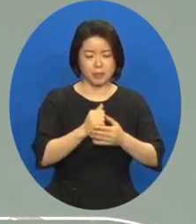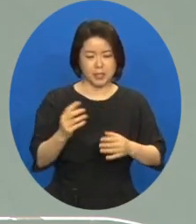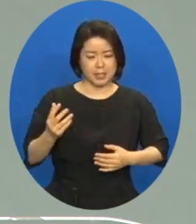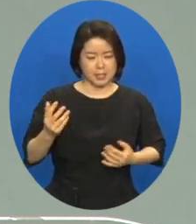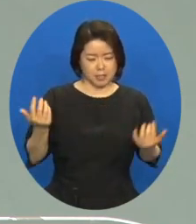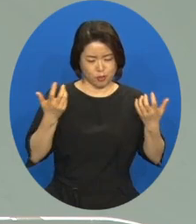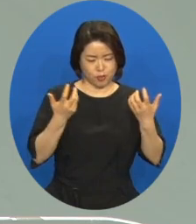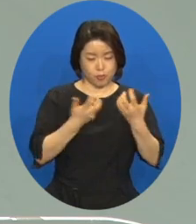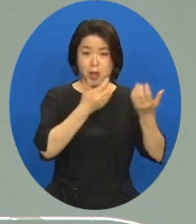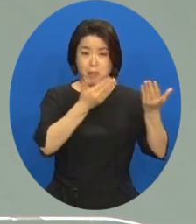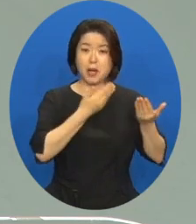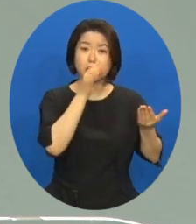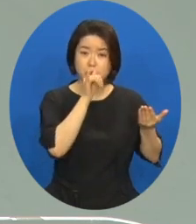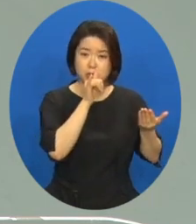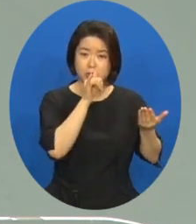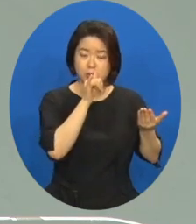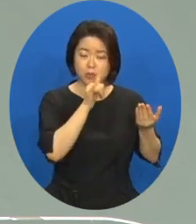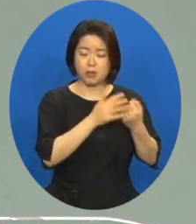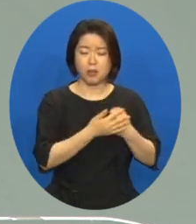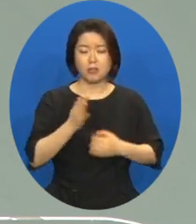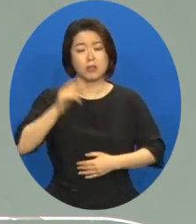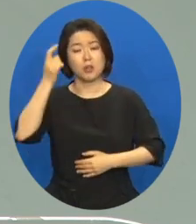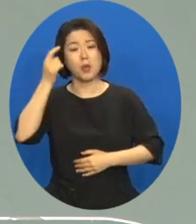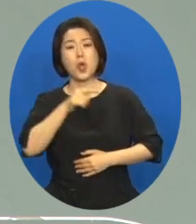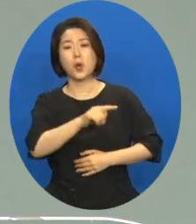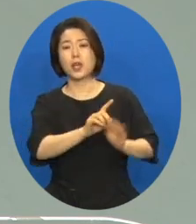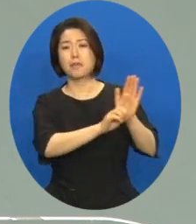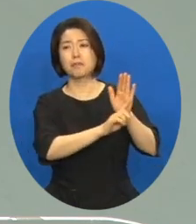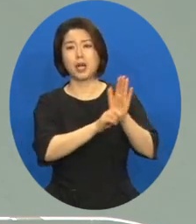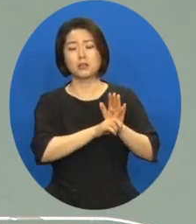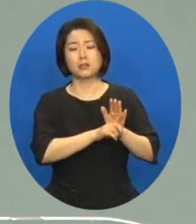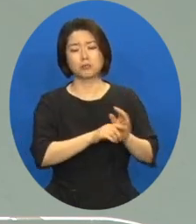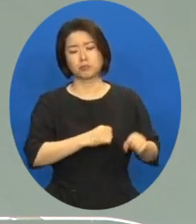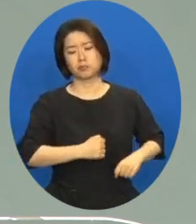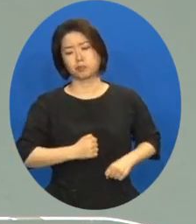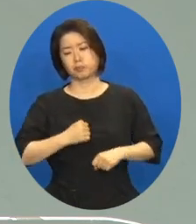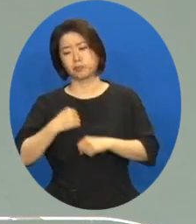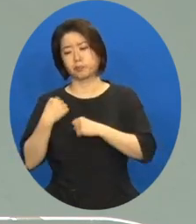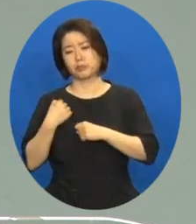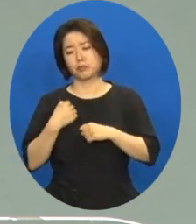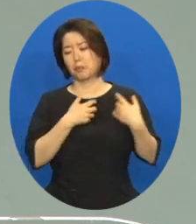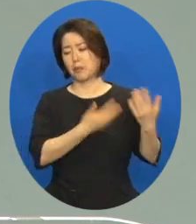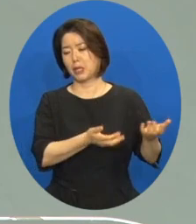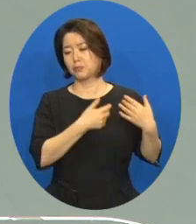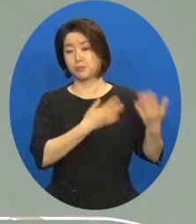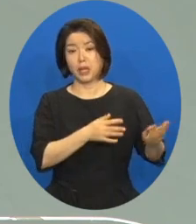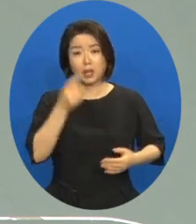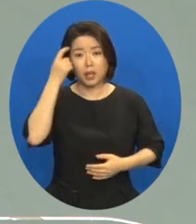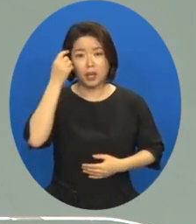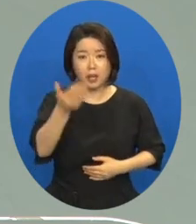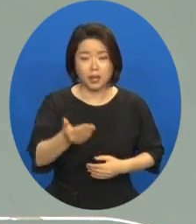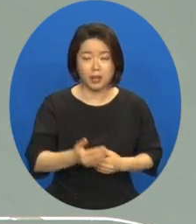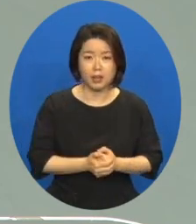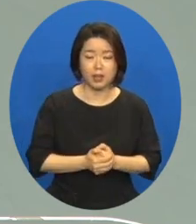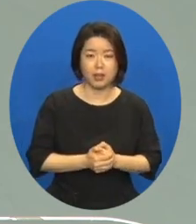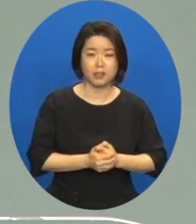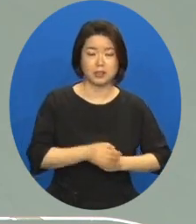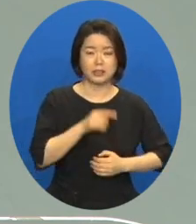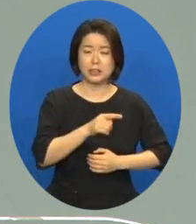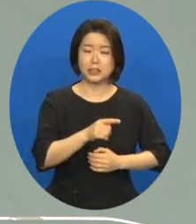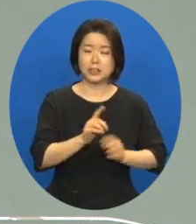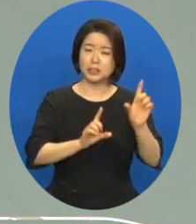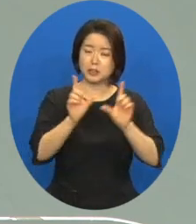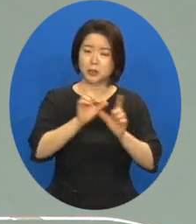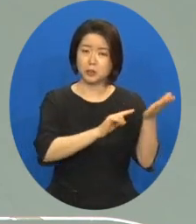있대요. 그런데 왜 거긴 반응이 그렇게 뜨뜻미지근해요? 주시면 주는 거고 안 주시면 말고 어째